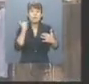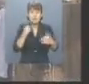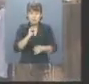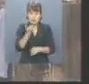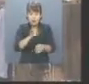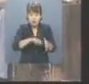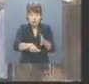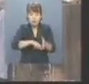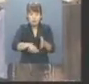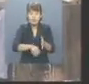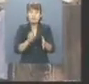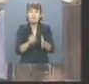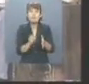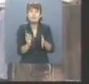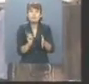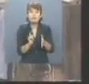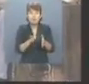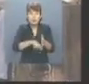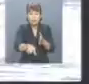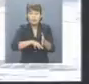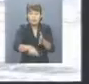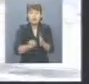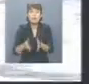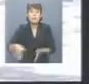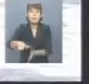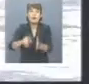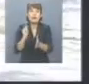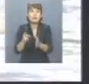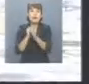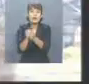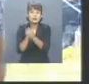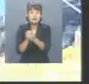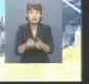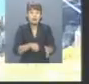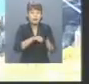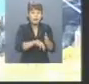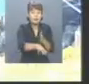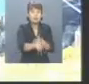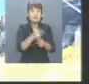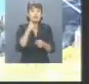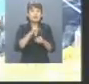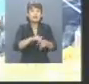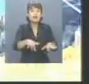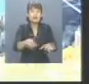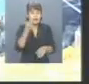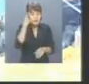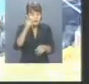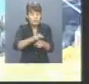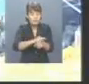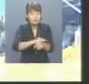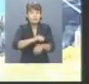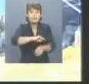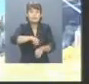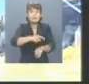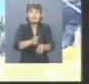คลองภาษีเจริญลงสู่แม่น้ำท่าจีนและออกสู่ทะเลนั้นอาจทำได้ล่าช้านะครับจุดที่เ